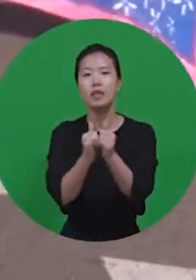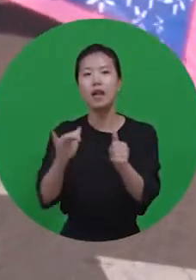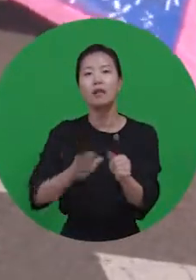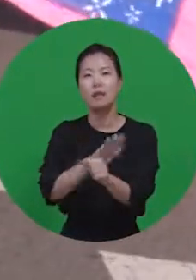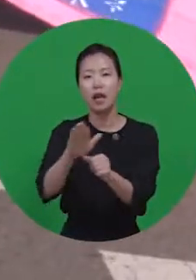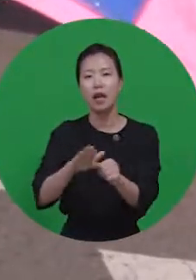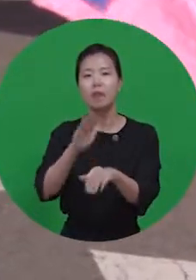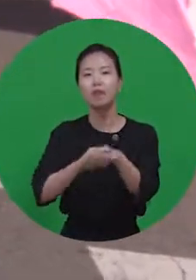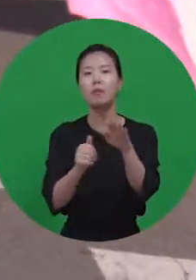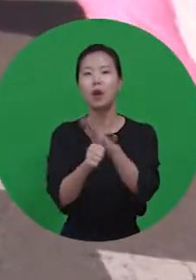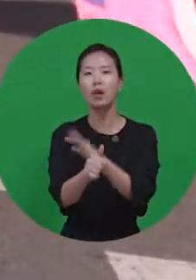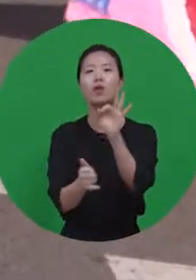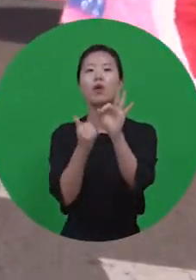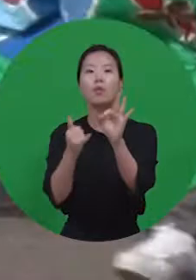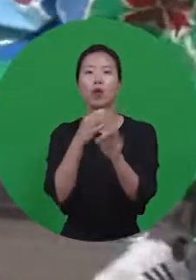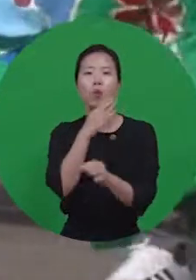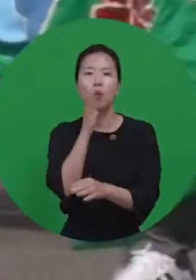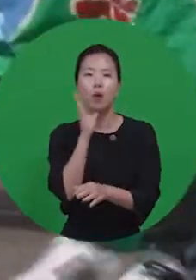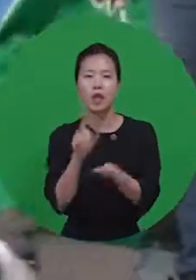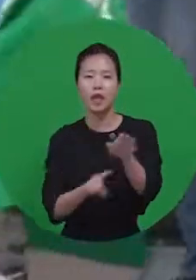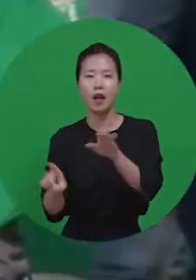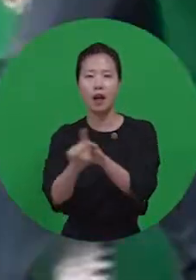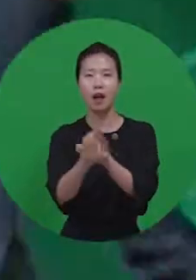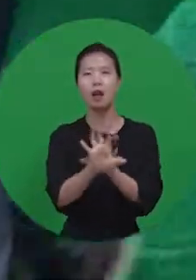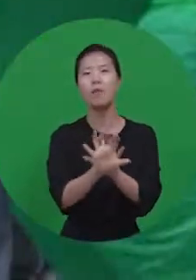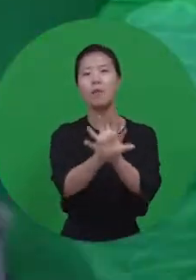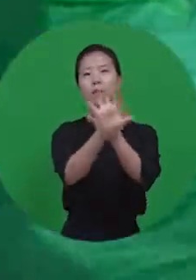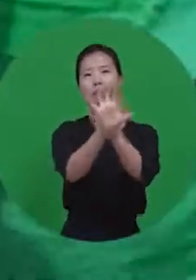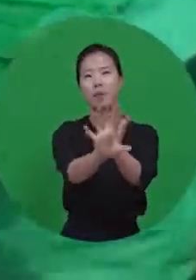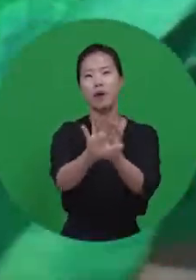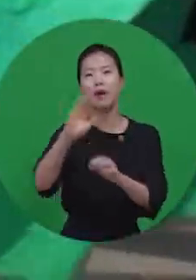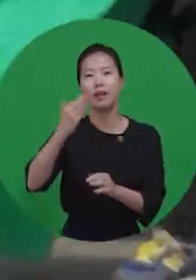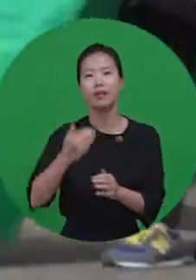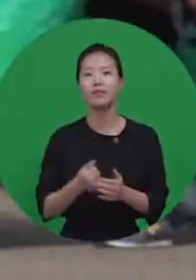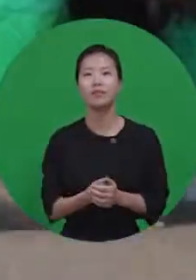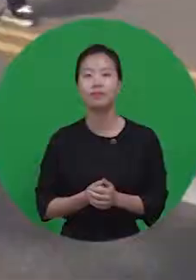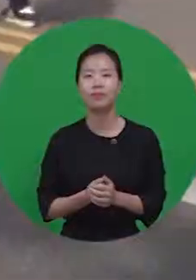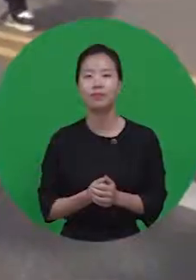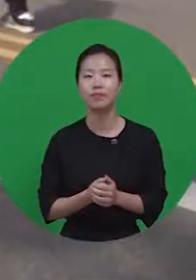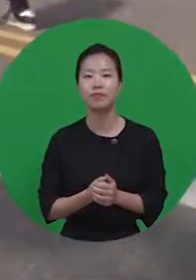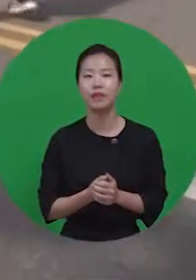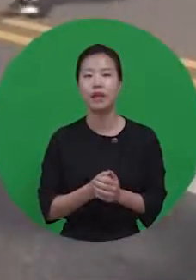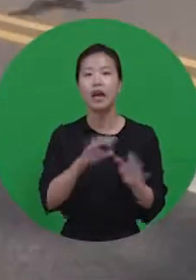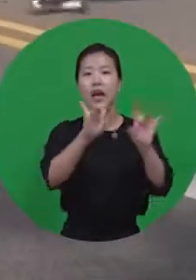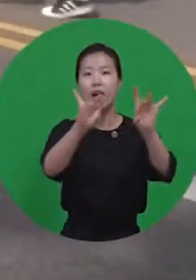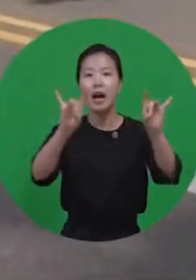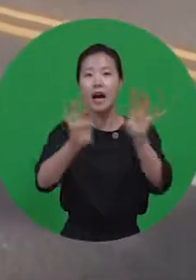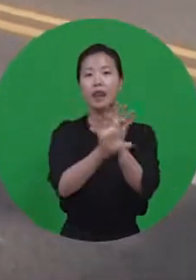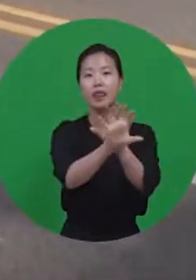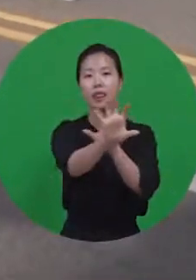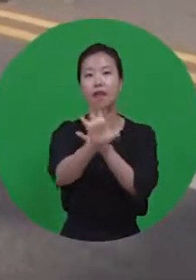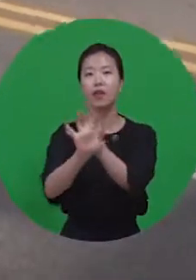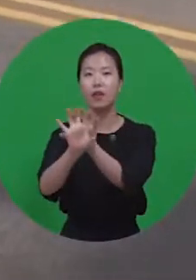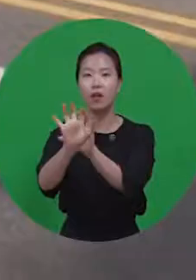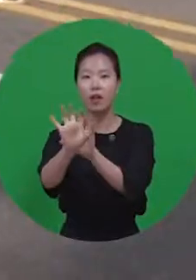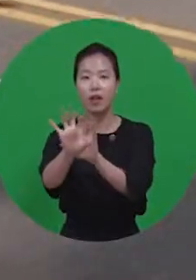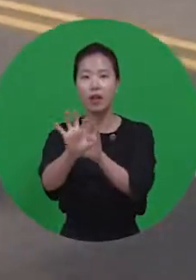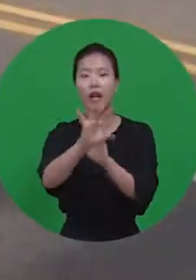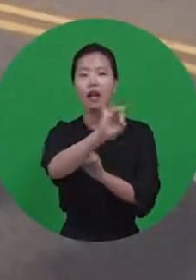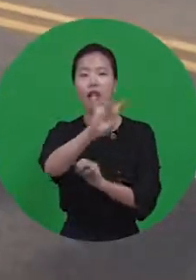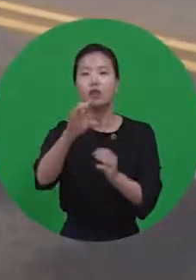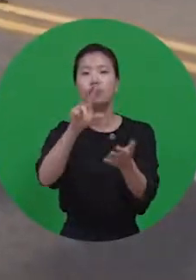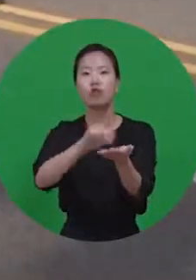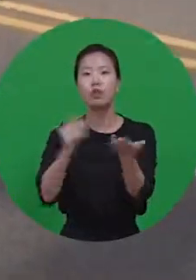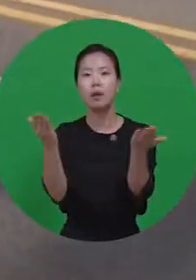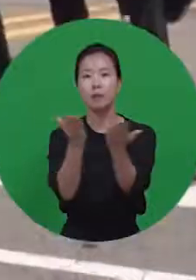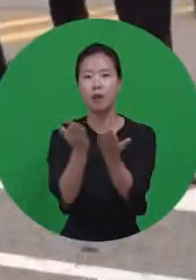상징하는 10명의 노인이 행렬 앞에 서서 각 대열을 이끌었는데요. 각 대열에서는 청소년들이 대열별 주제에